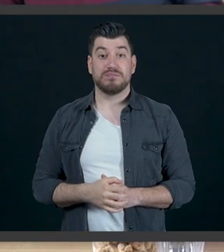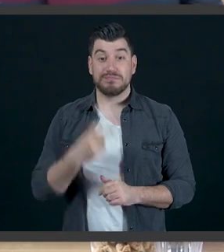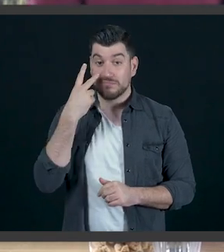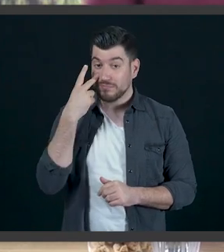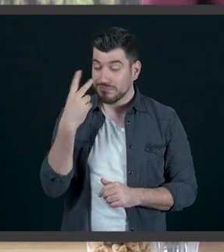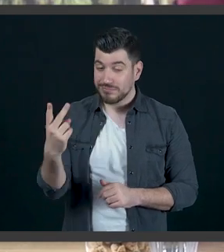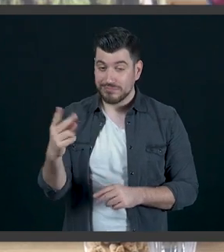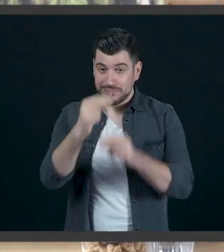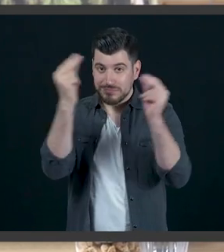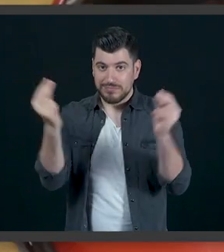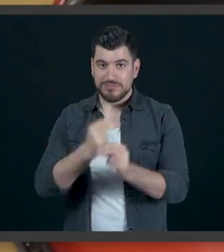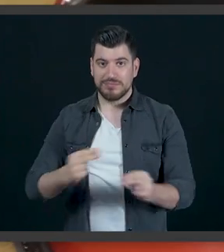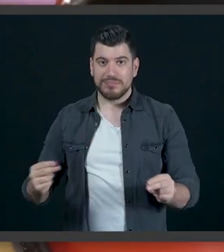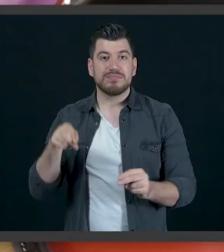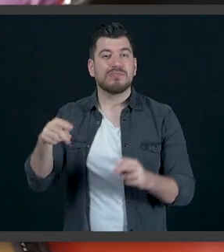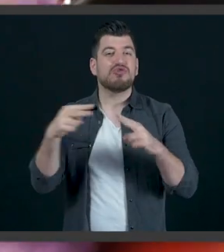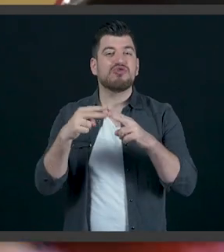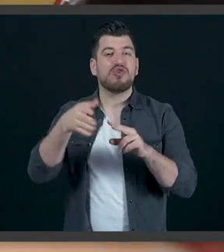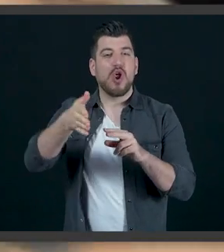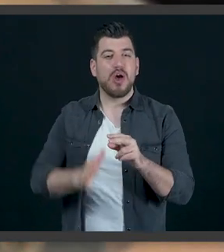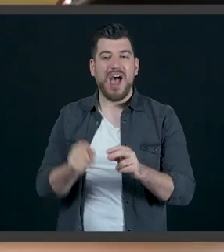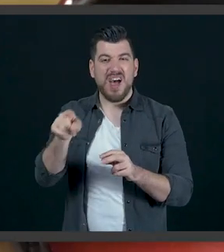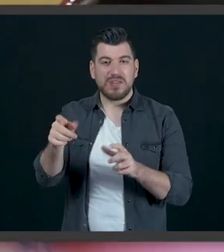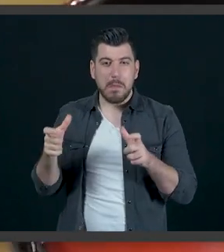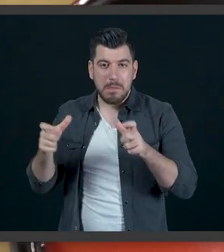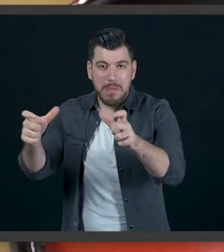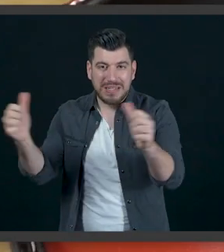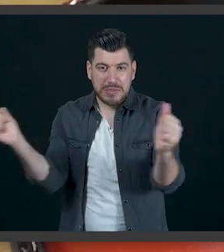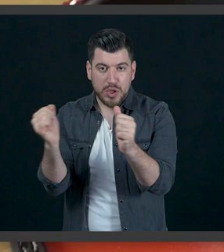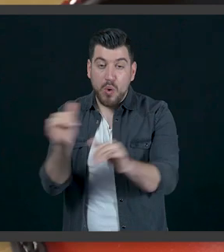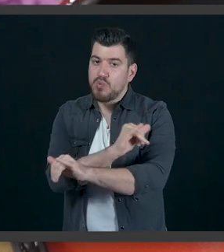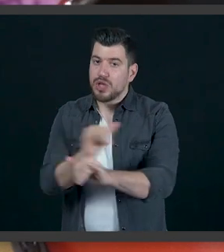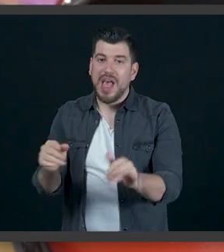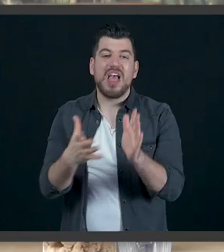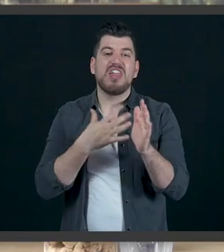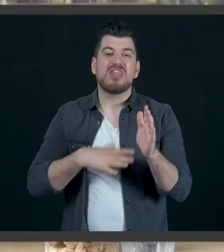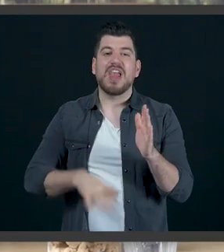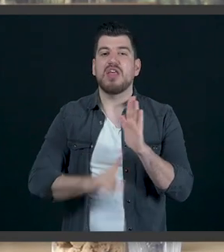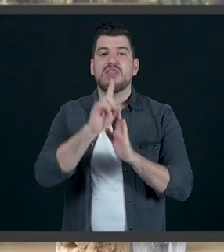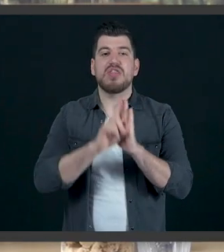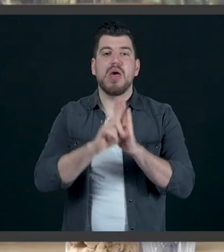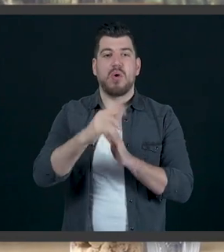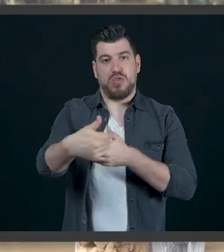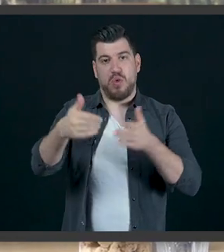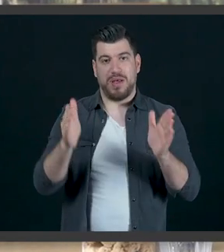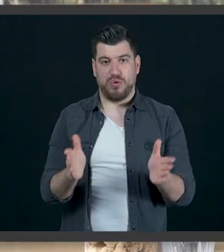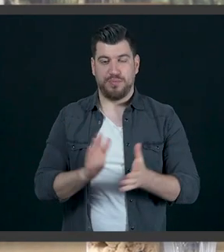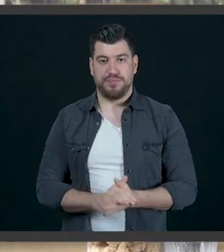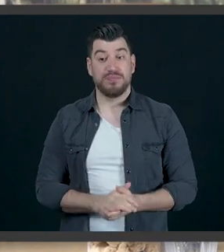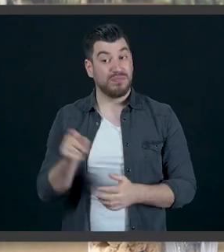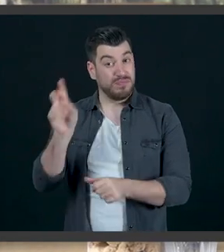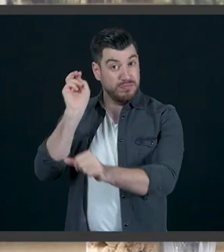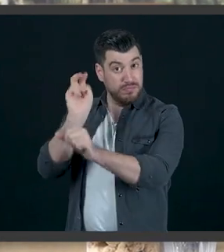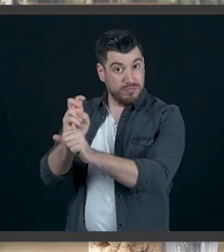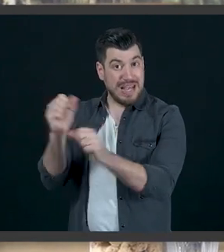Και κοιτάξτε εδώ. Αυτή η σοκολατόπιτα δεν μπαίνει στο ψυγείο ποτέ. Τρώγεται πάντα στη θερμοκρασία δωματίου. Τώρα είναι καυτή. Θα την